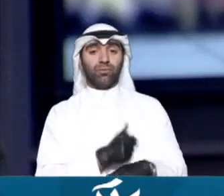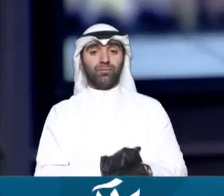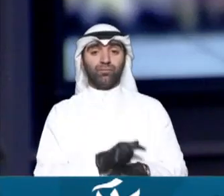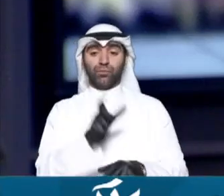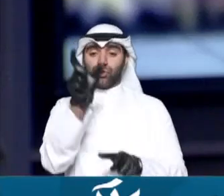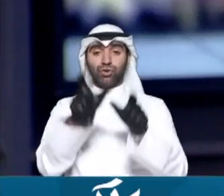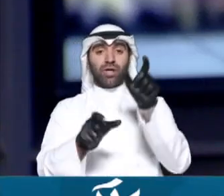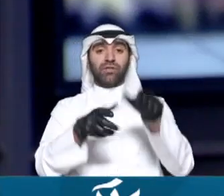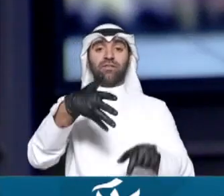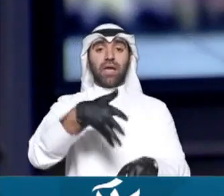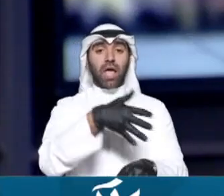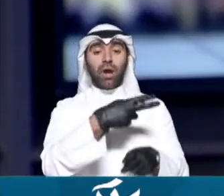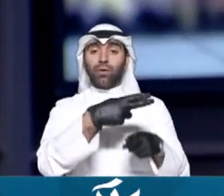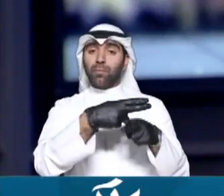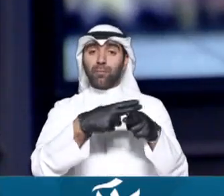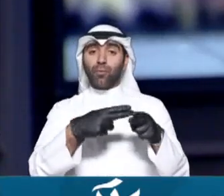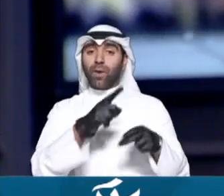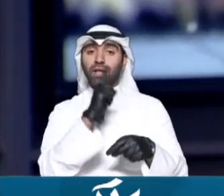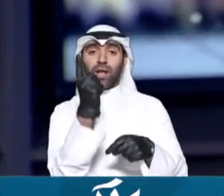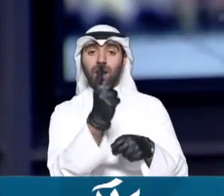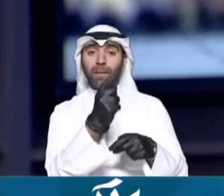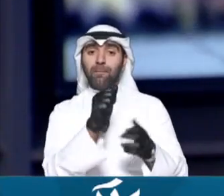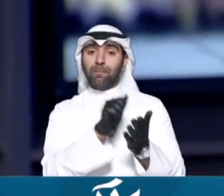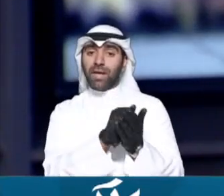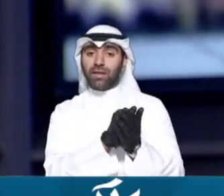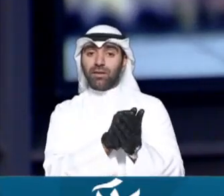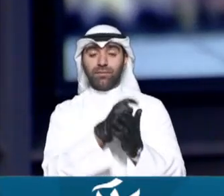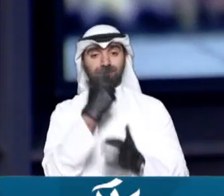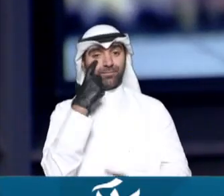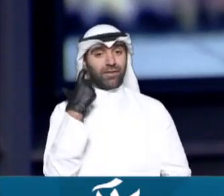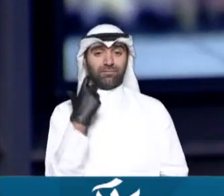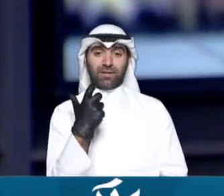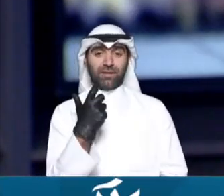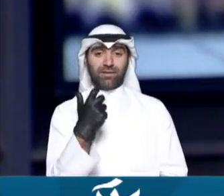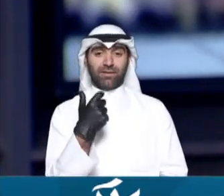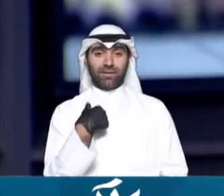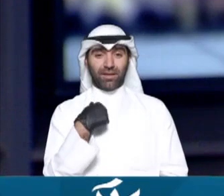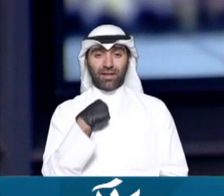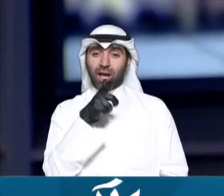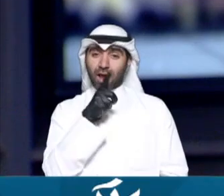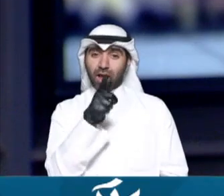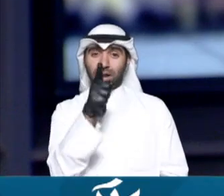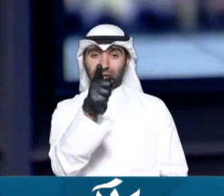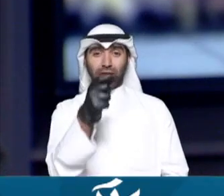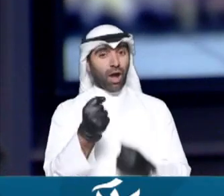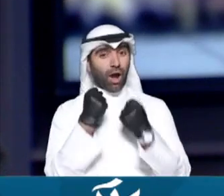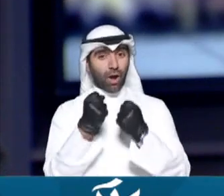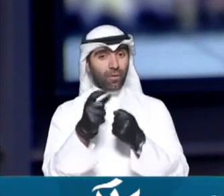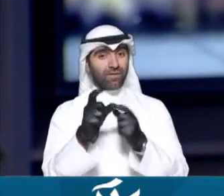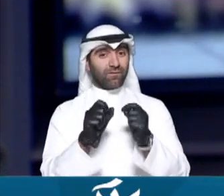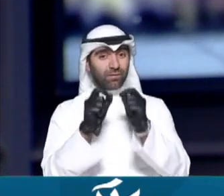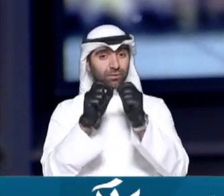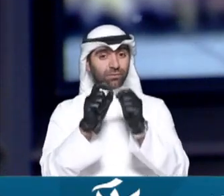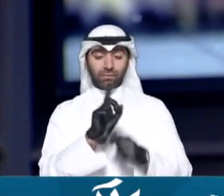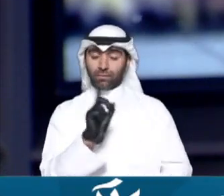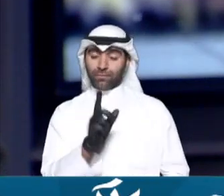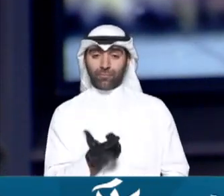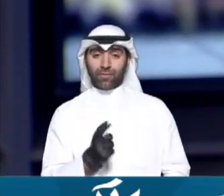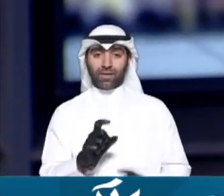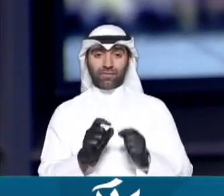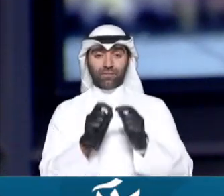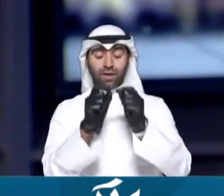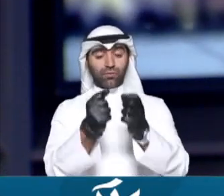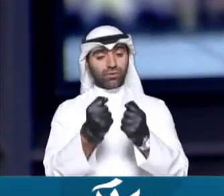لا، قد يأتي زمان عليك بسبب تحديك هذا ومخالفتك أنك أنت